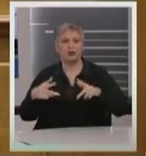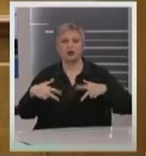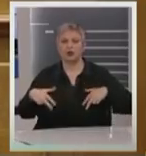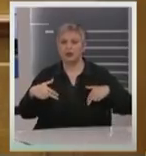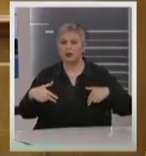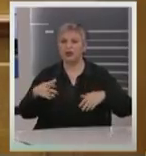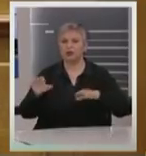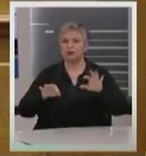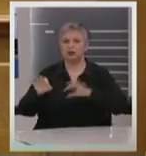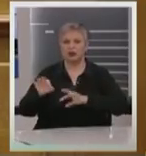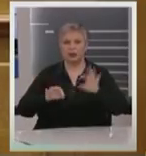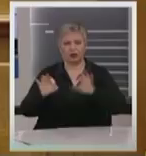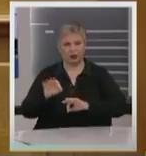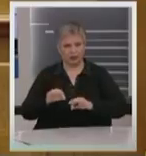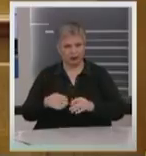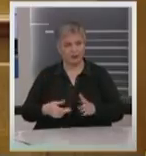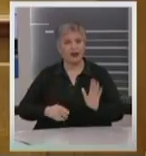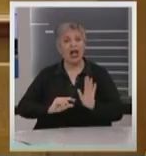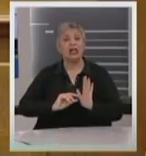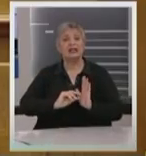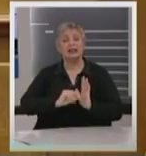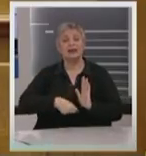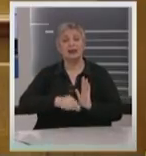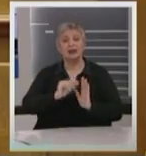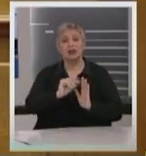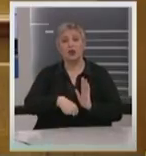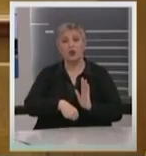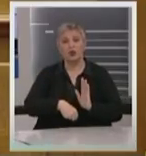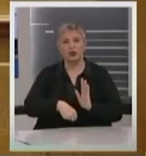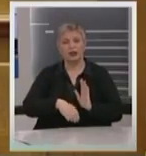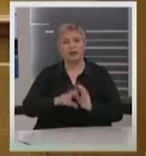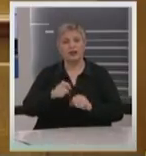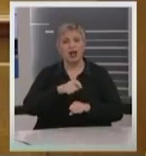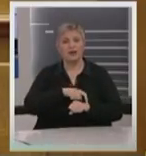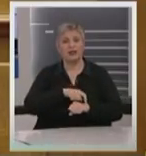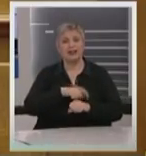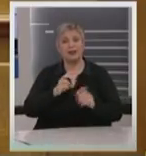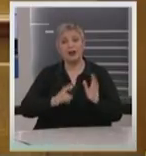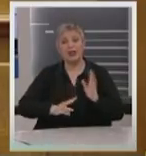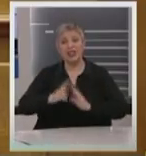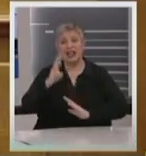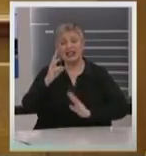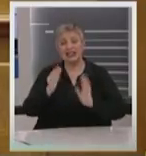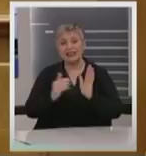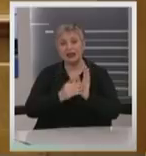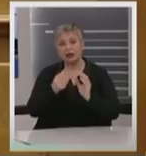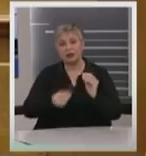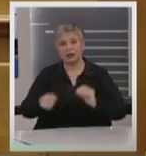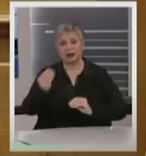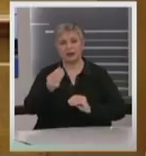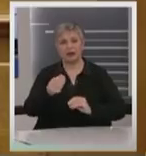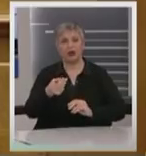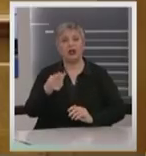Αυξήσατε τον αριθμό των συμβασιούχων. Είναι 13.000 περισσότεροι. Σχεδόν